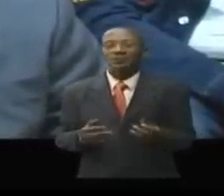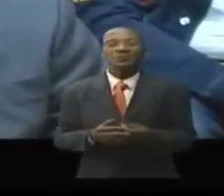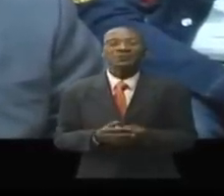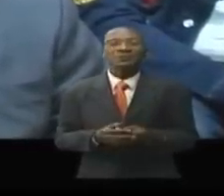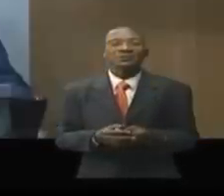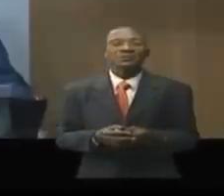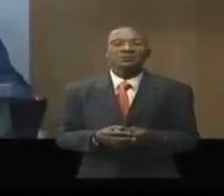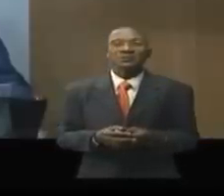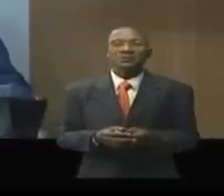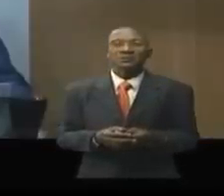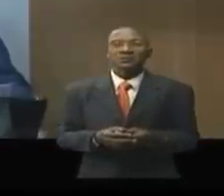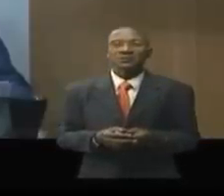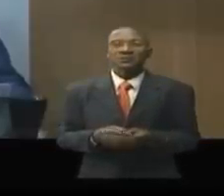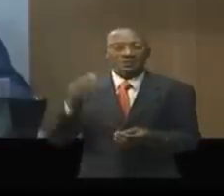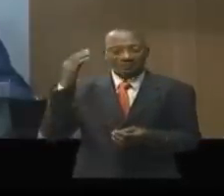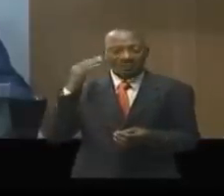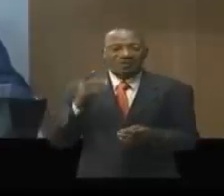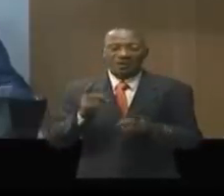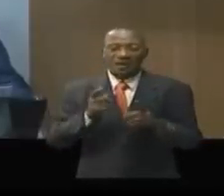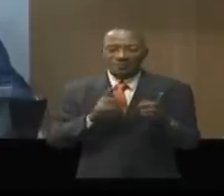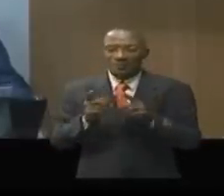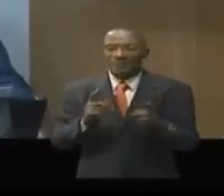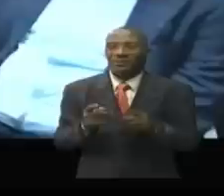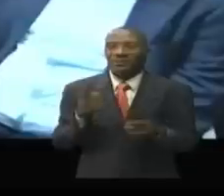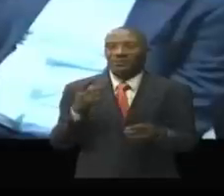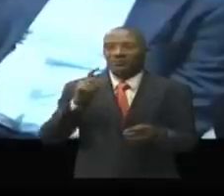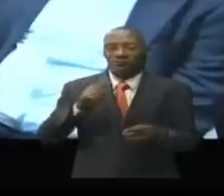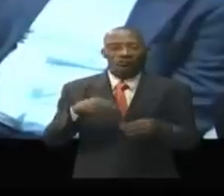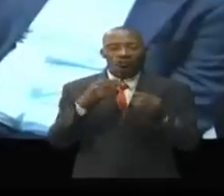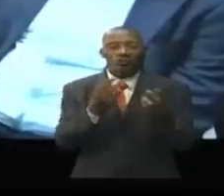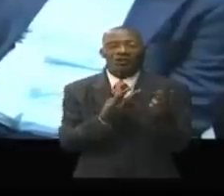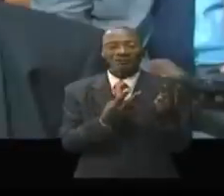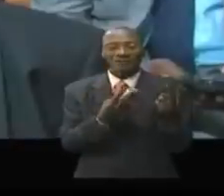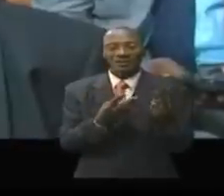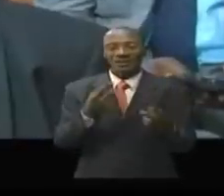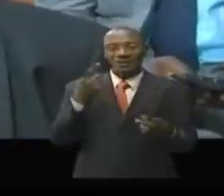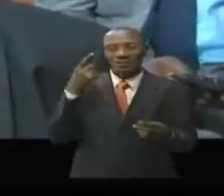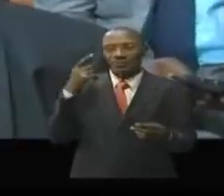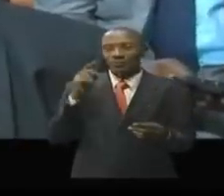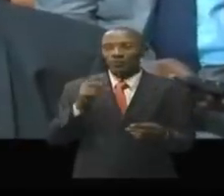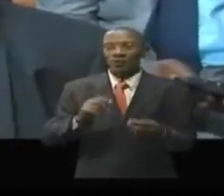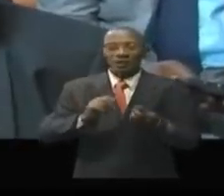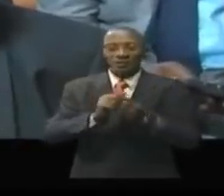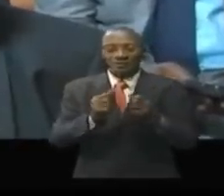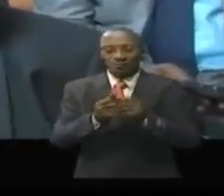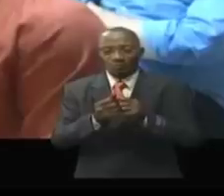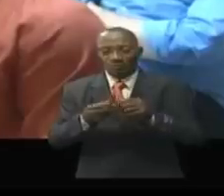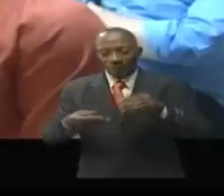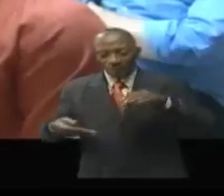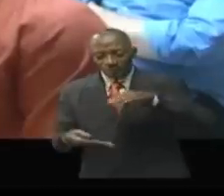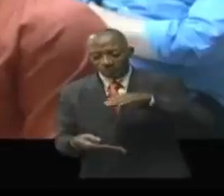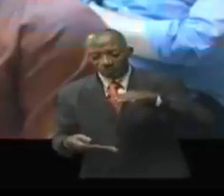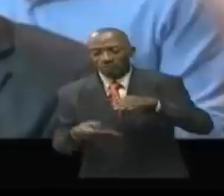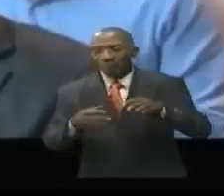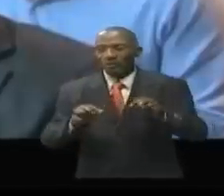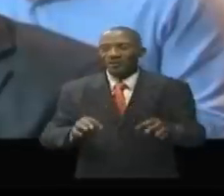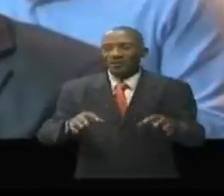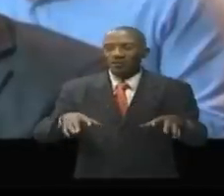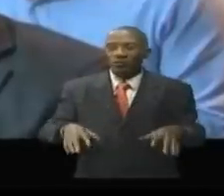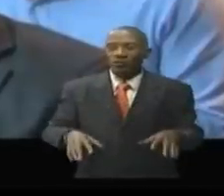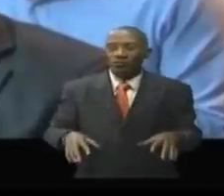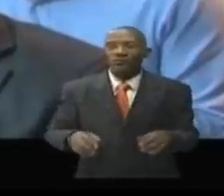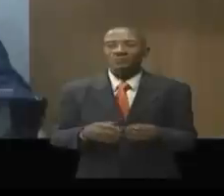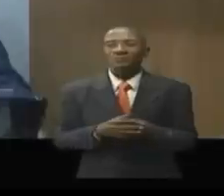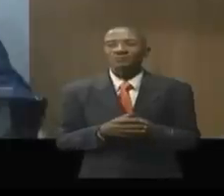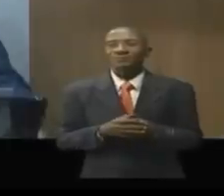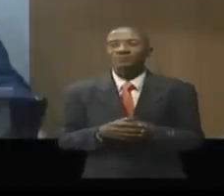la valorisation des ressources naturelles de la RDC, pays solution au réchauffement climatique. Anticipant